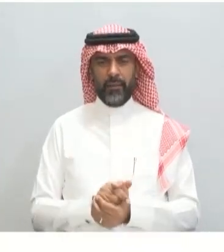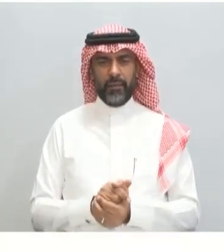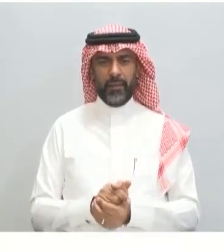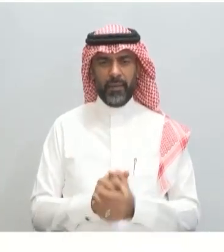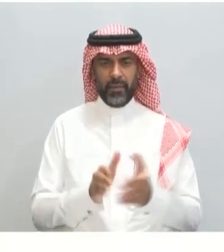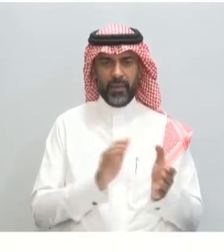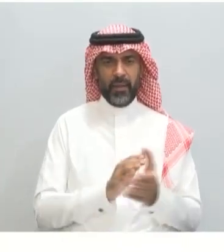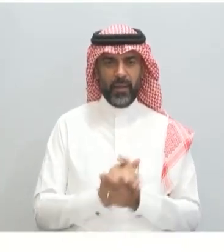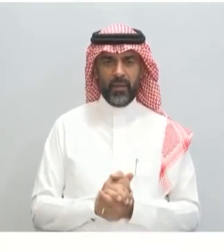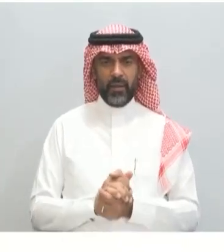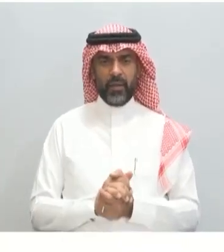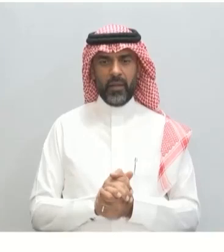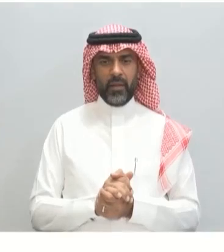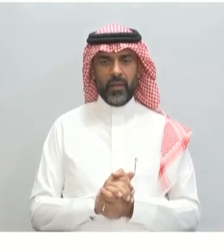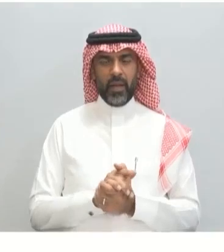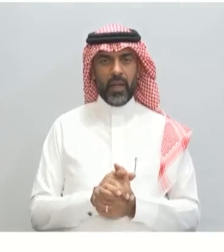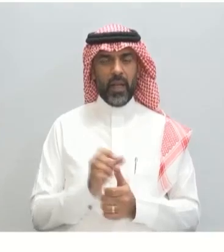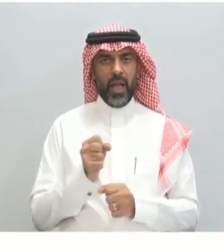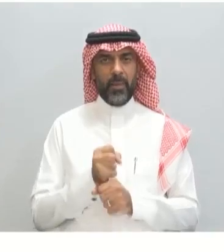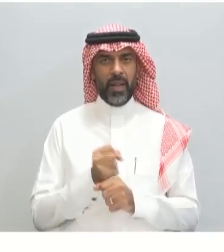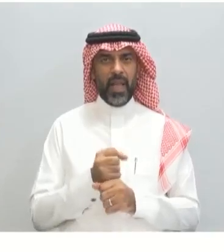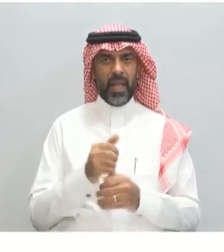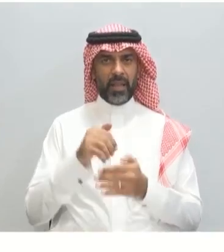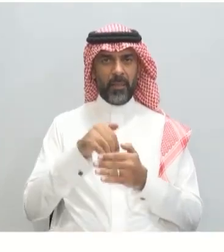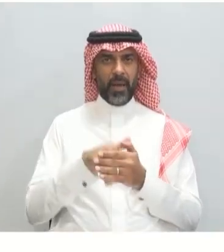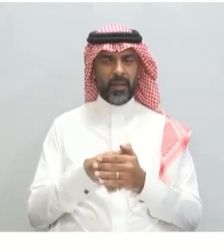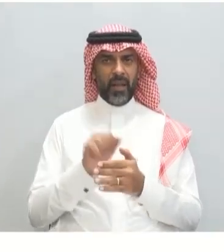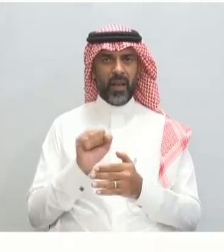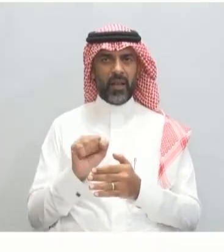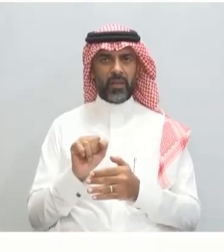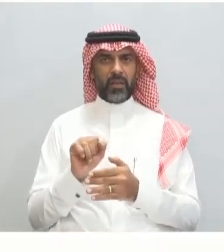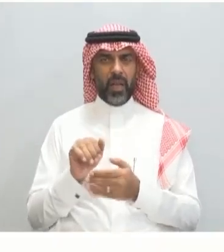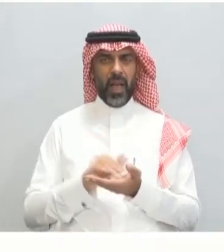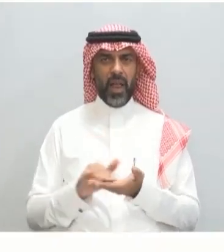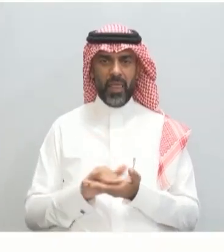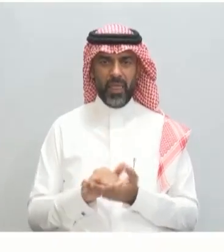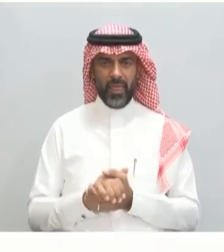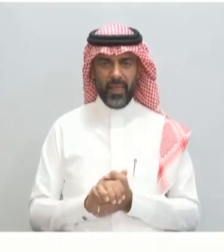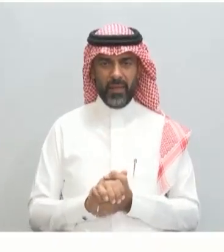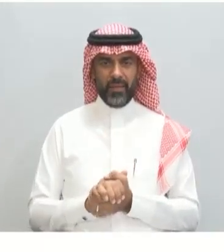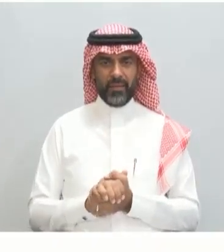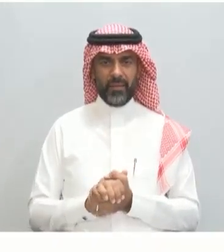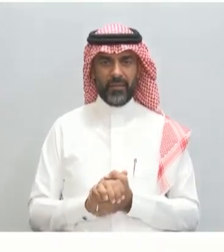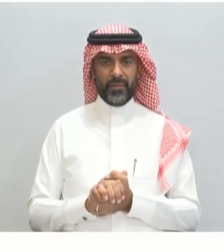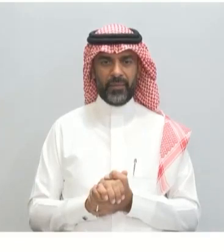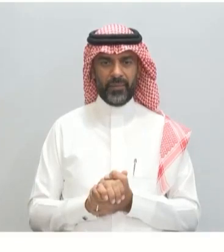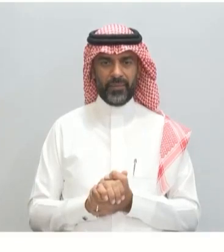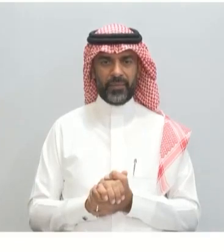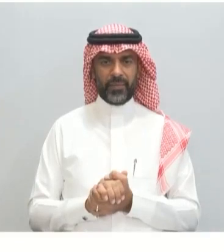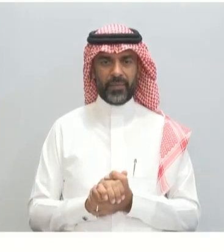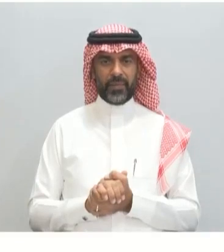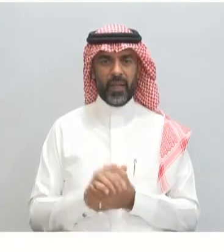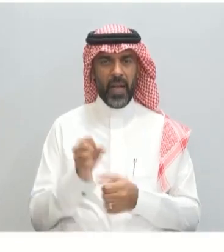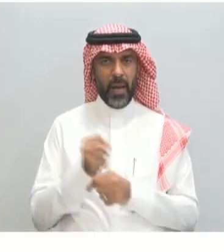التصدع ثم انتقلنا الى العمليات الباطنيه المؤثره في شكل سطح الارض كما تحدثنا عن